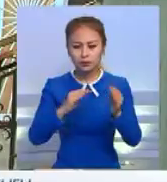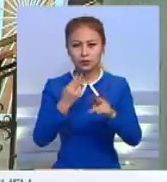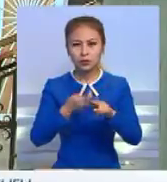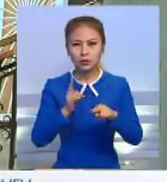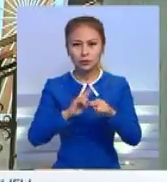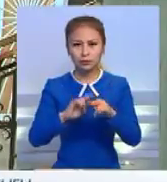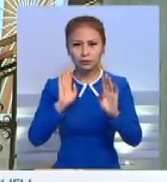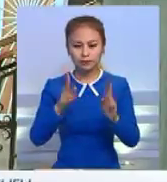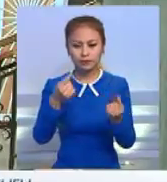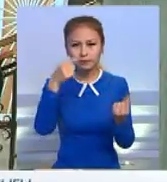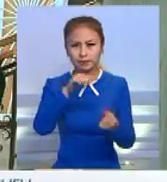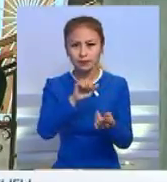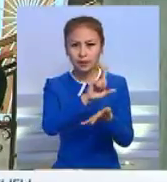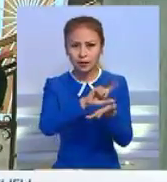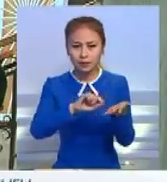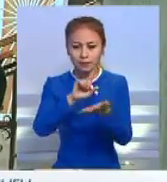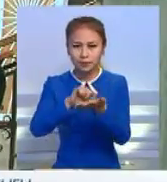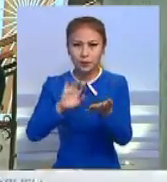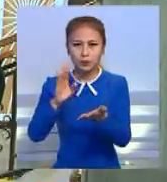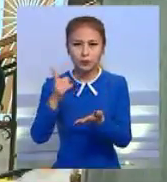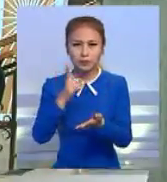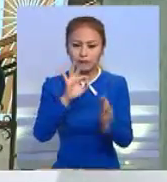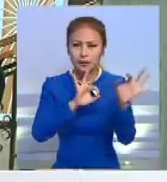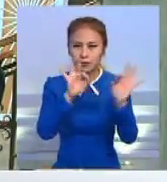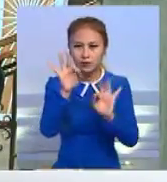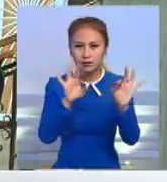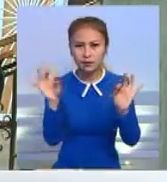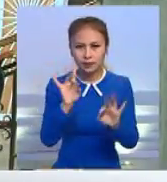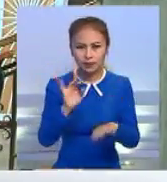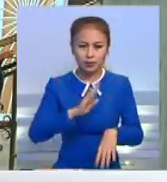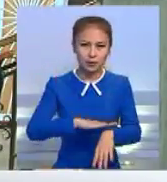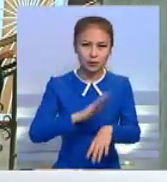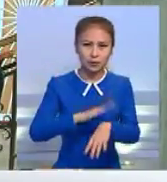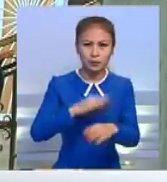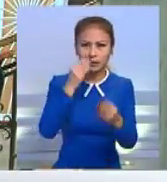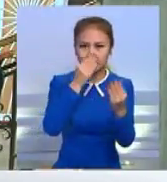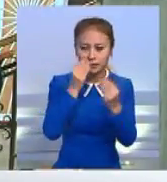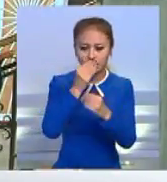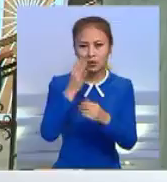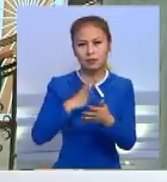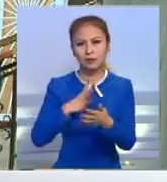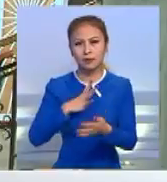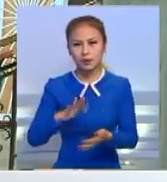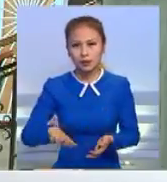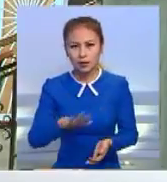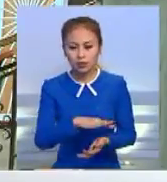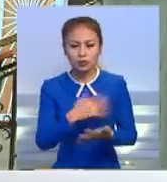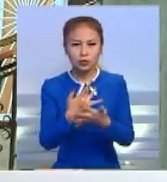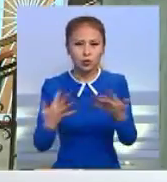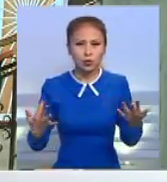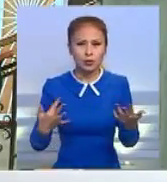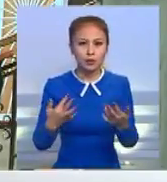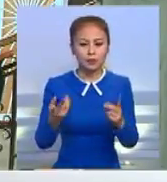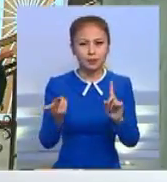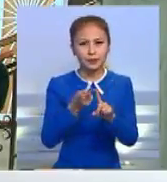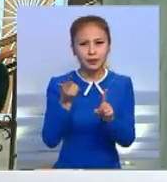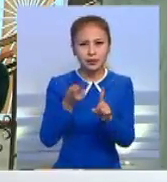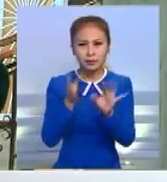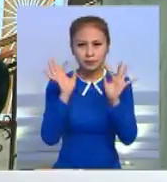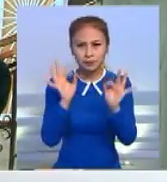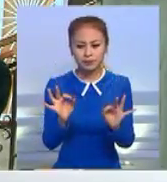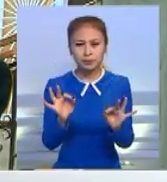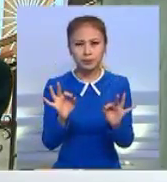дәлме-дәл келеді. Жаңағы бірнеше рет примерка істеп, ондайды қажет етілмейді де, екіншіден эстетикалық жағынан да